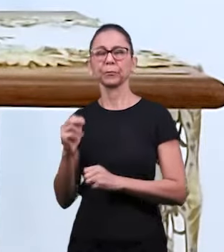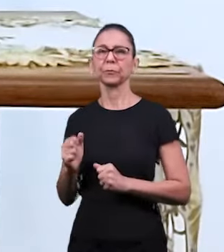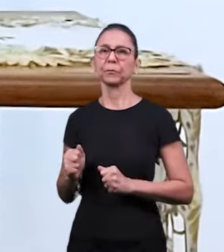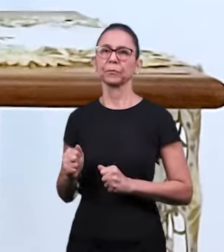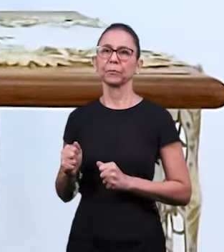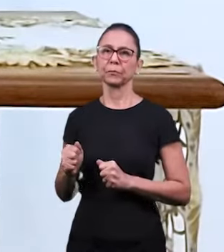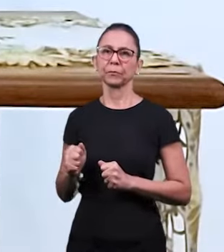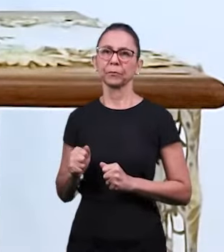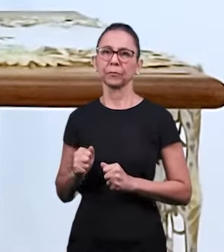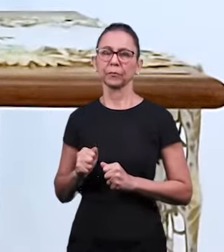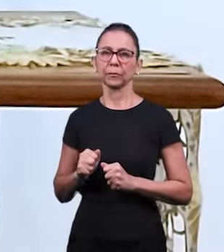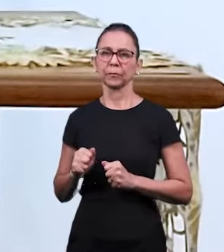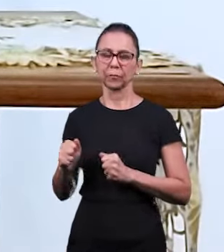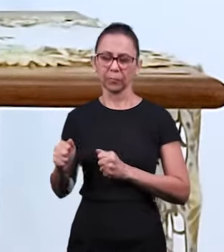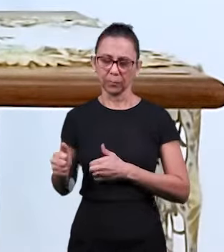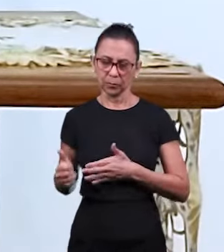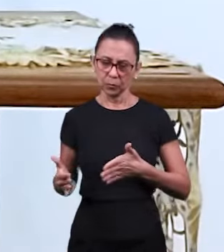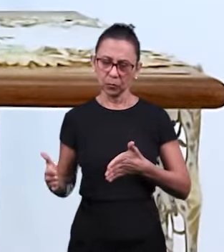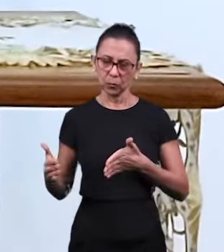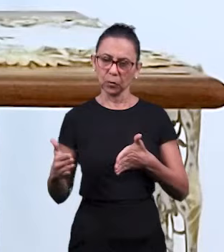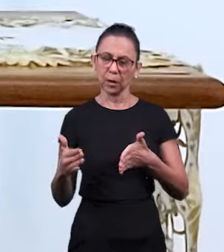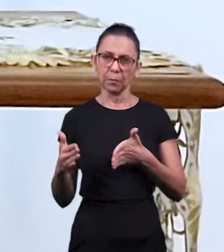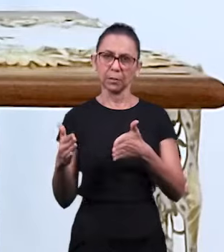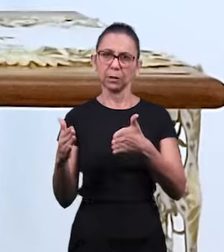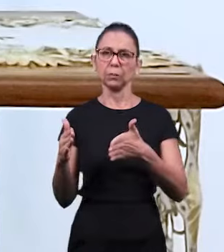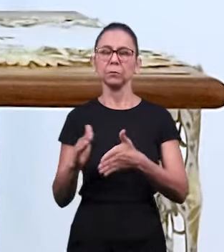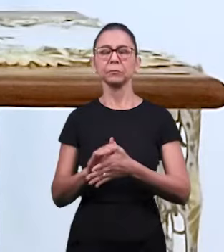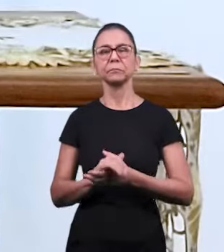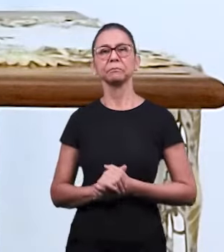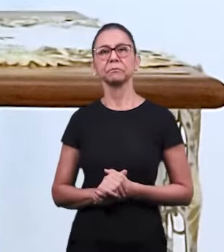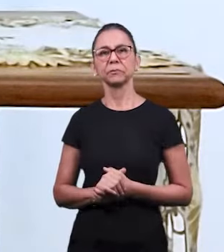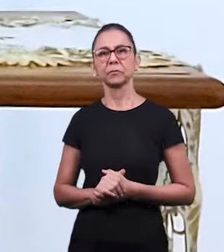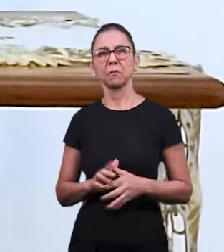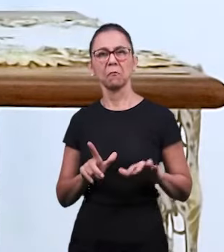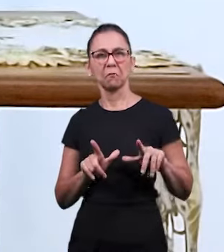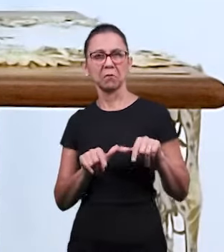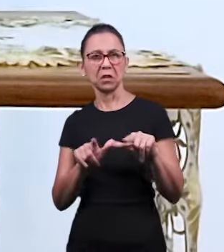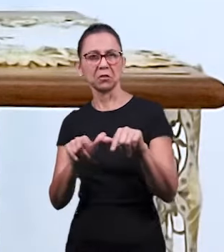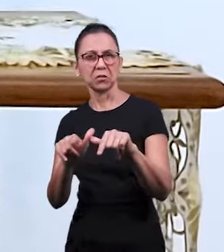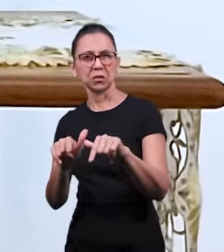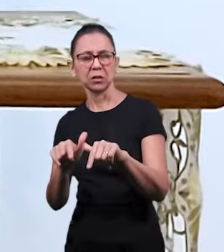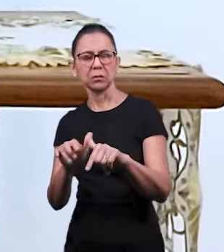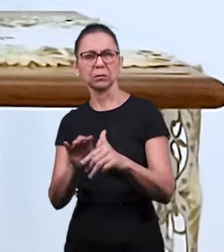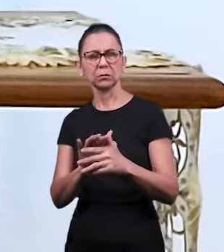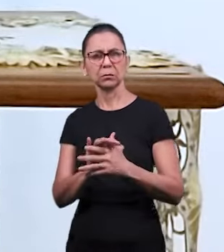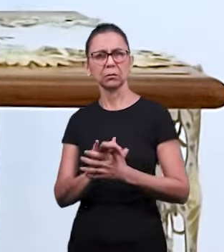солдатами, он увидел такой сценарий